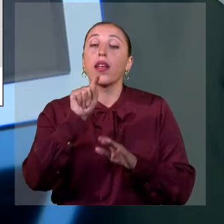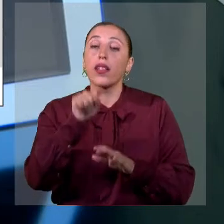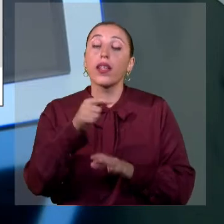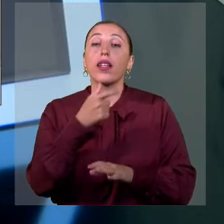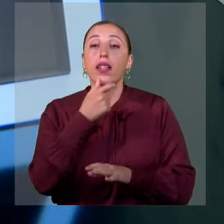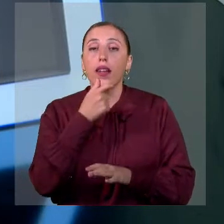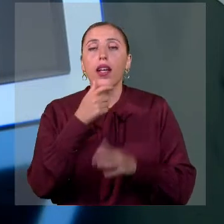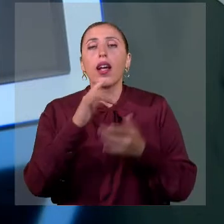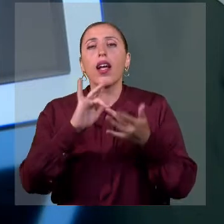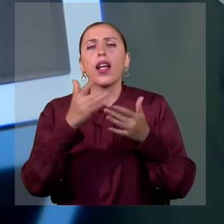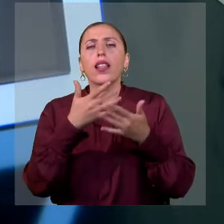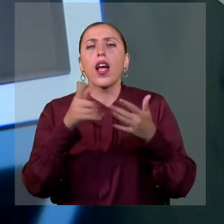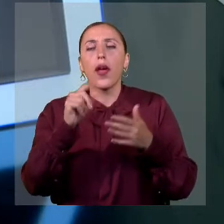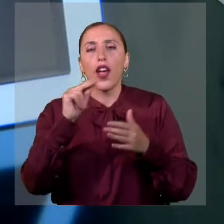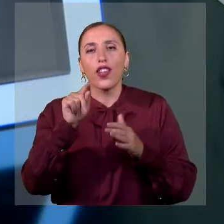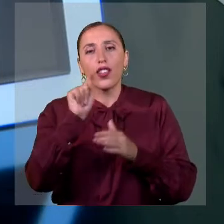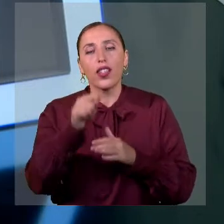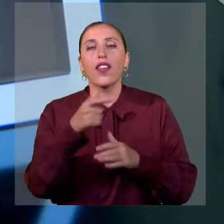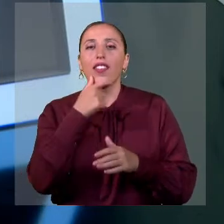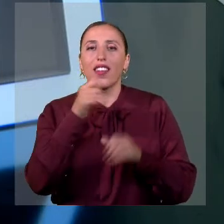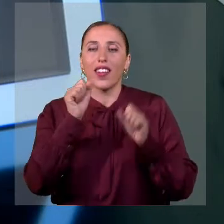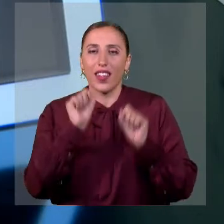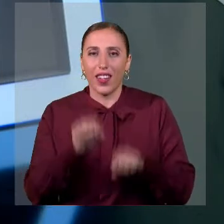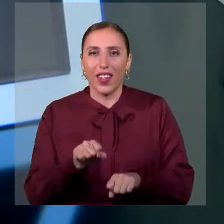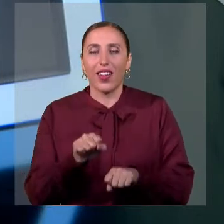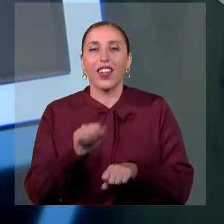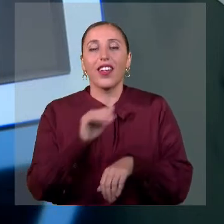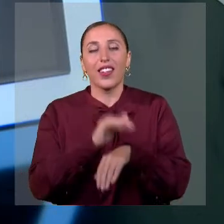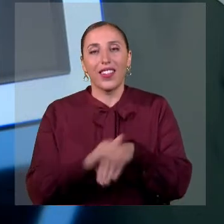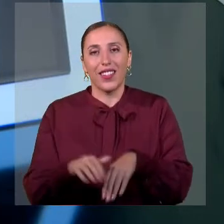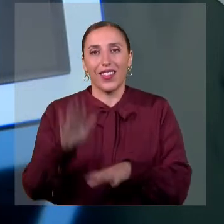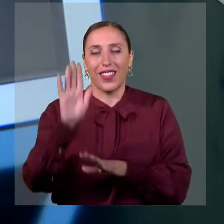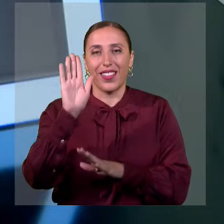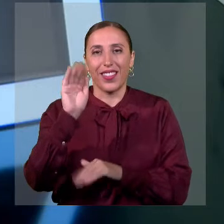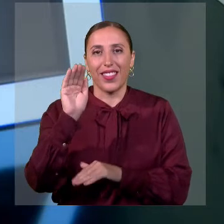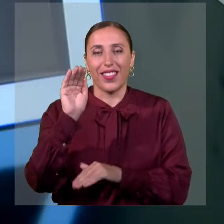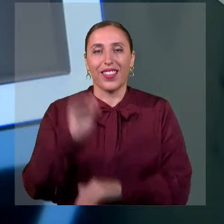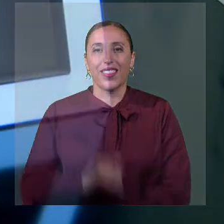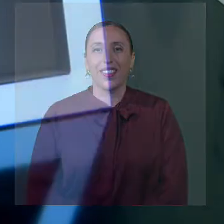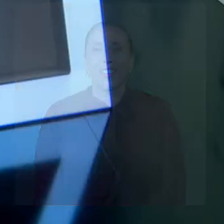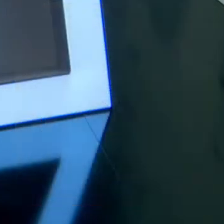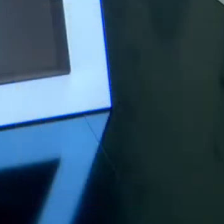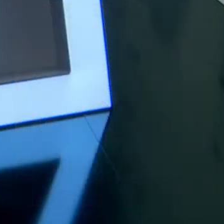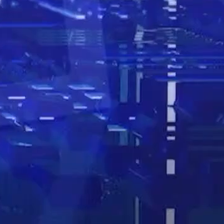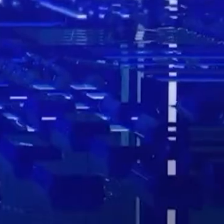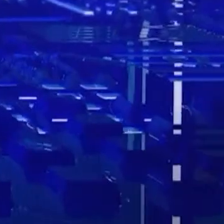ցանցերի մեր մյուս հարթակներ, իսկ ուղիղ եթերում երեկոյան 8-ին կհանդիպենք։